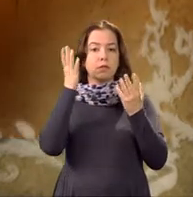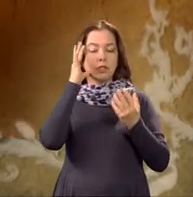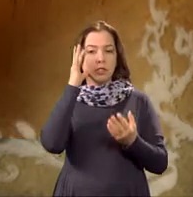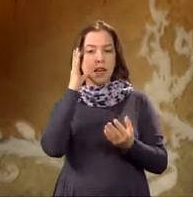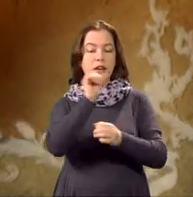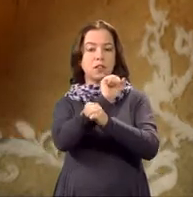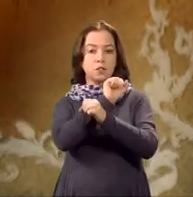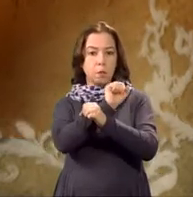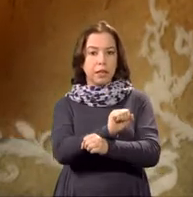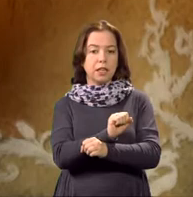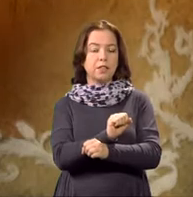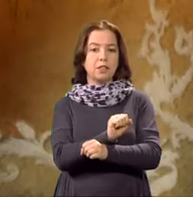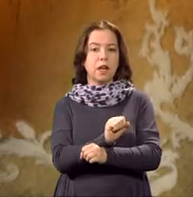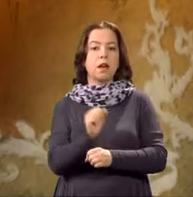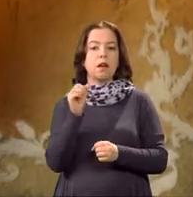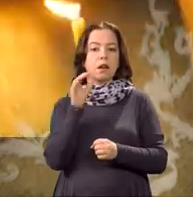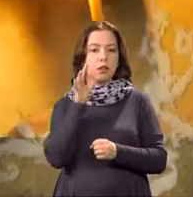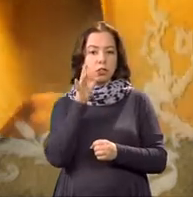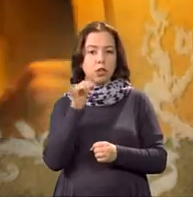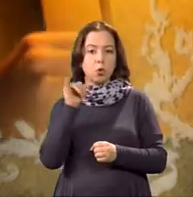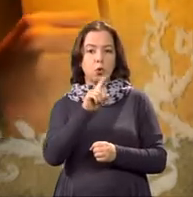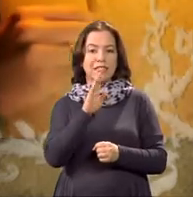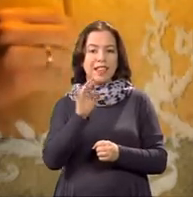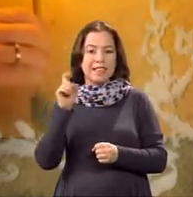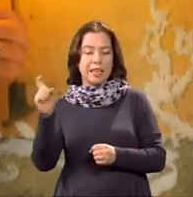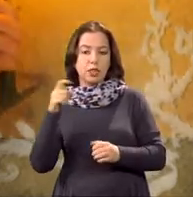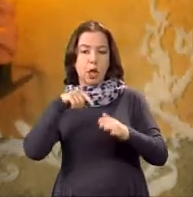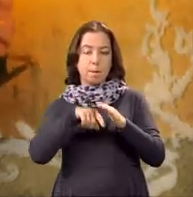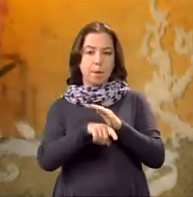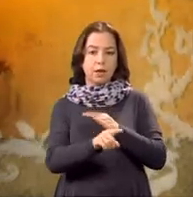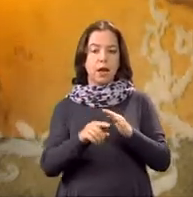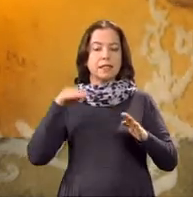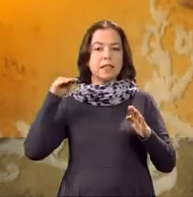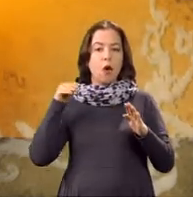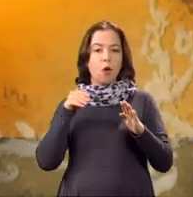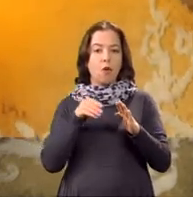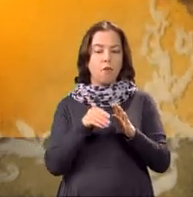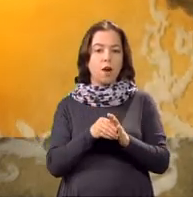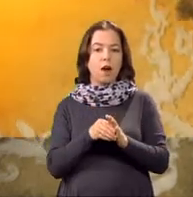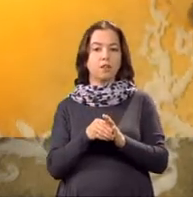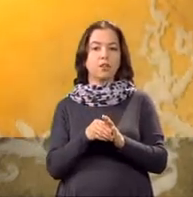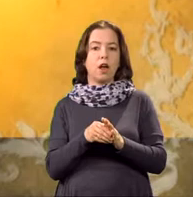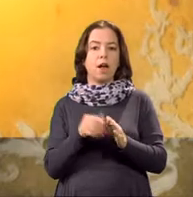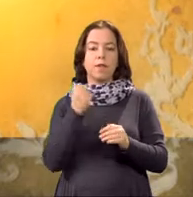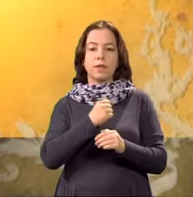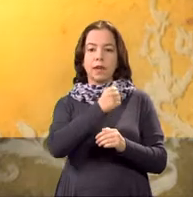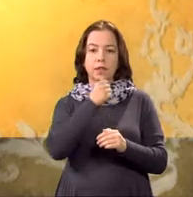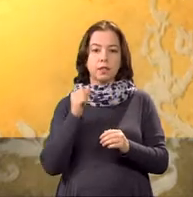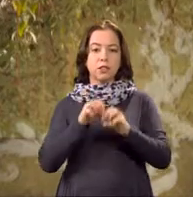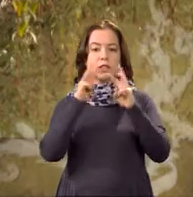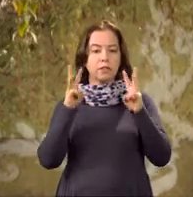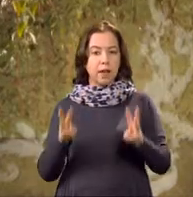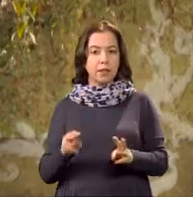у Звіринецьких печерах, заховавши дорогоцінну таємницю святості та трагедії далеких